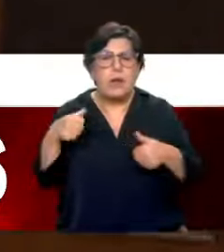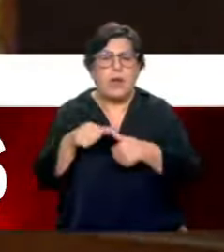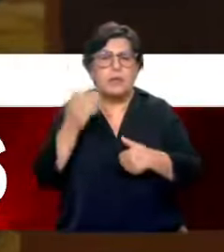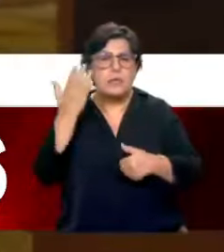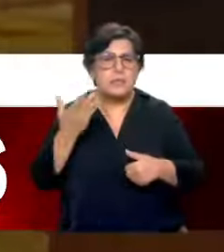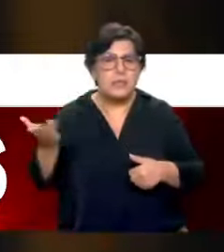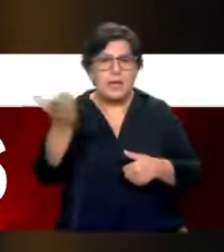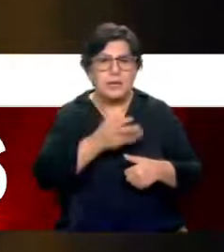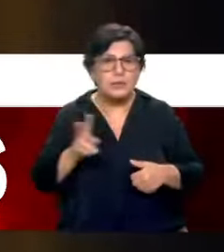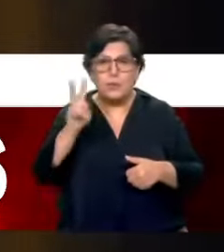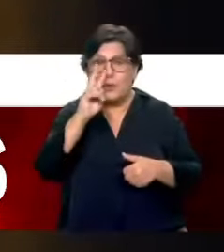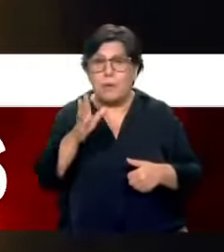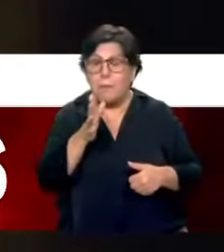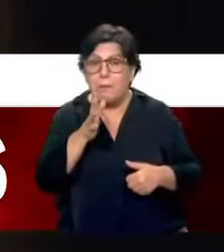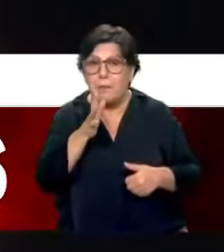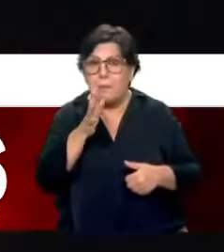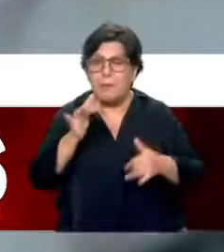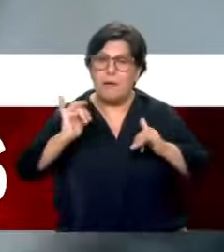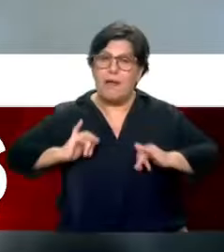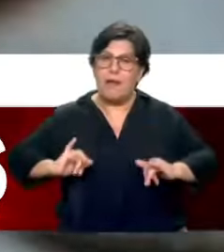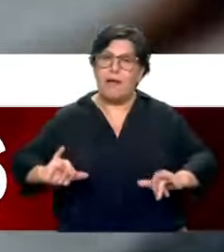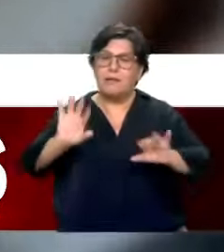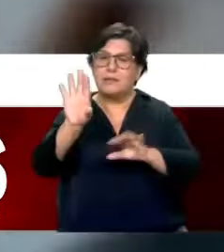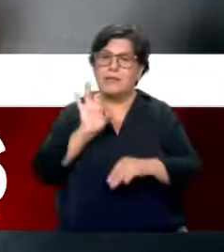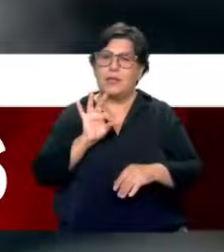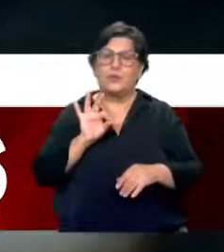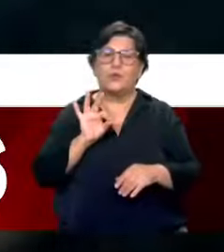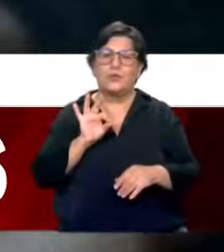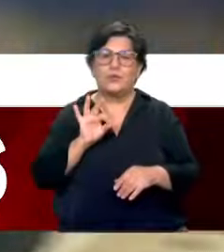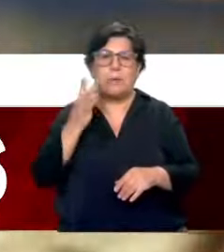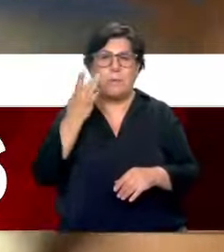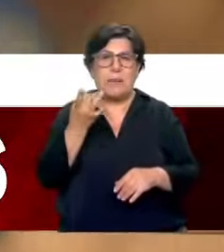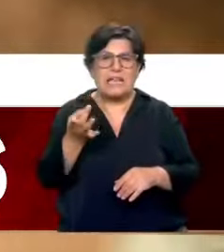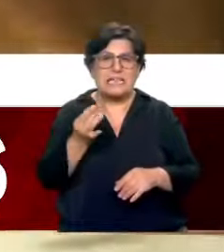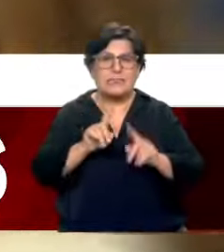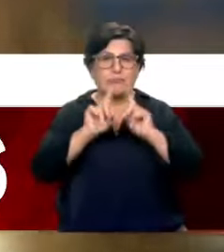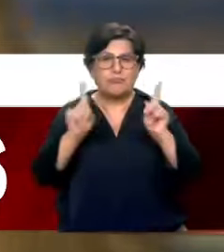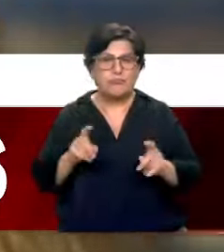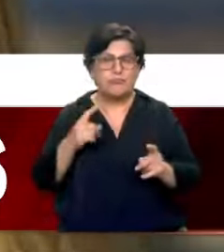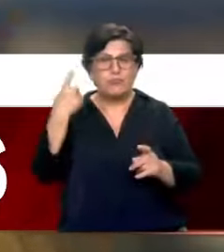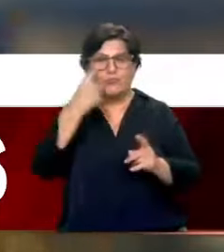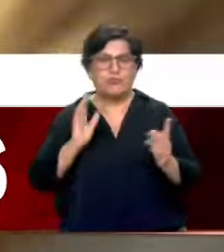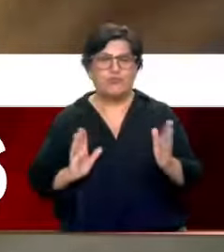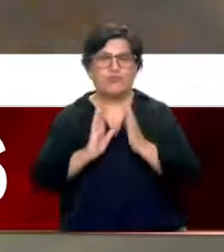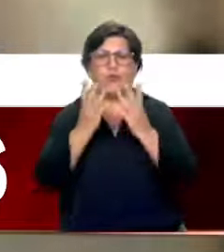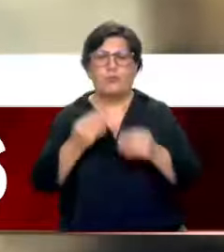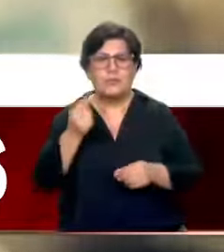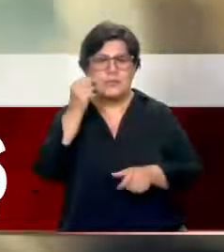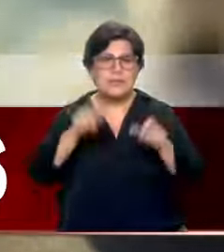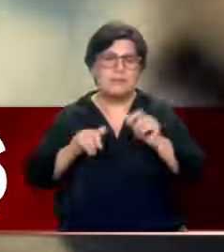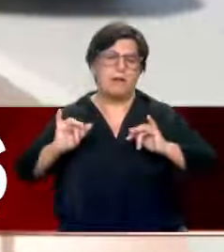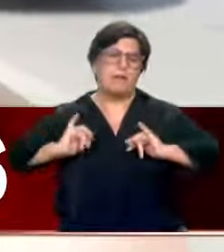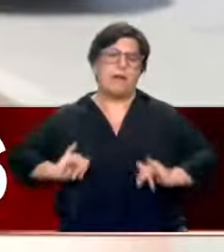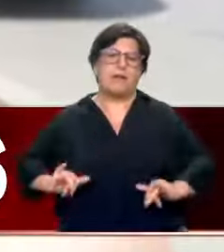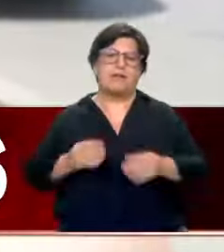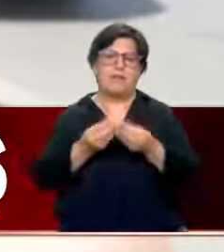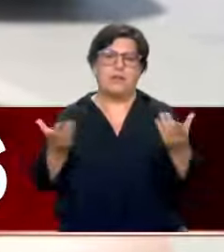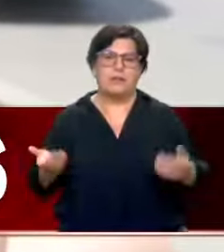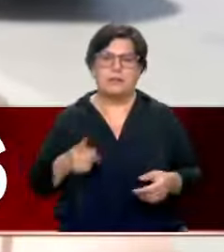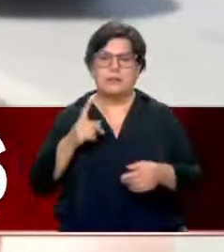izleyenler sonunu bilmenin konforunu seçiyor. Yani belirsizlikle yüzleşmiyor. Bu da insanı rahatlatıyor.